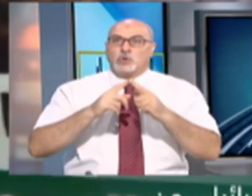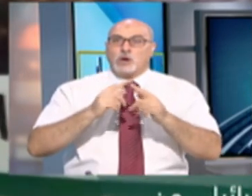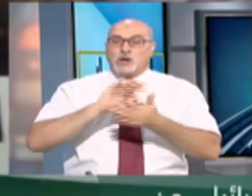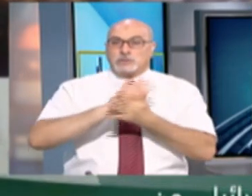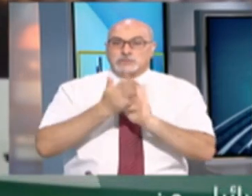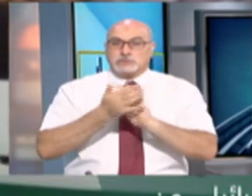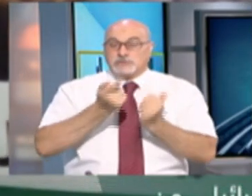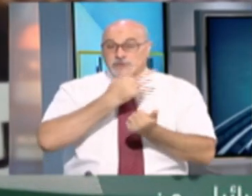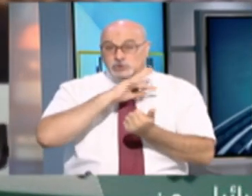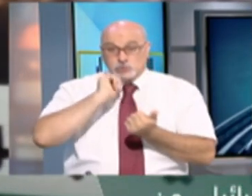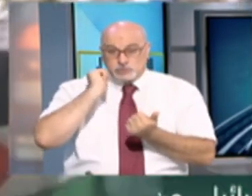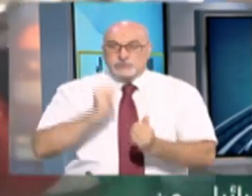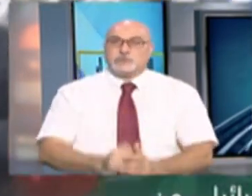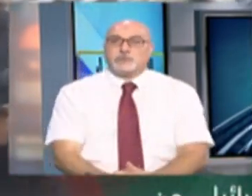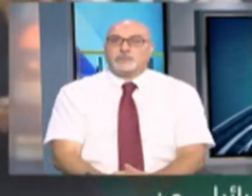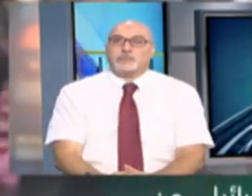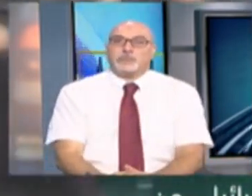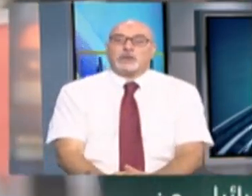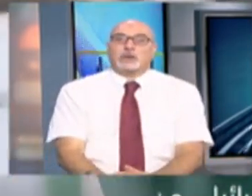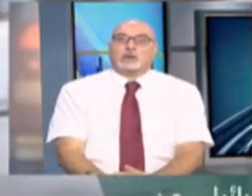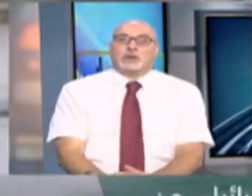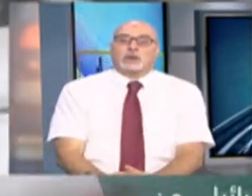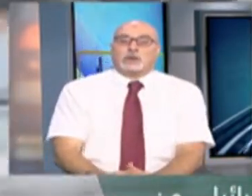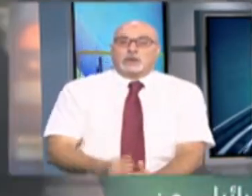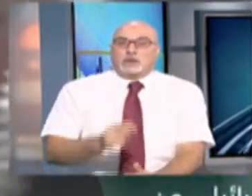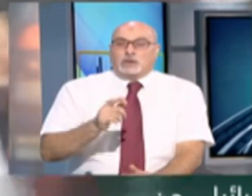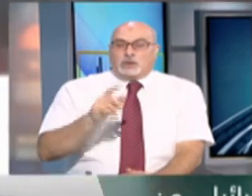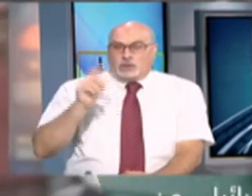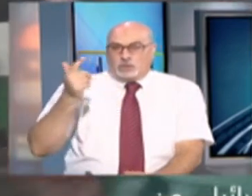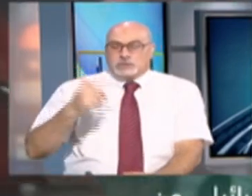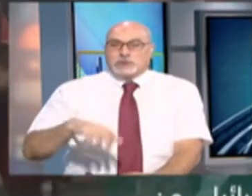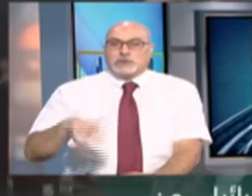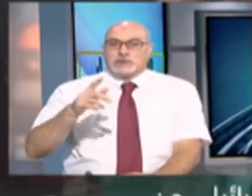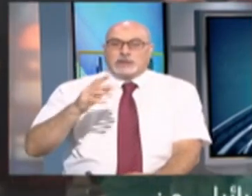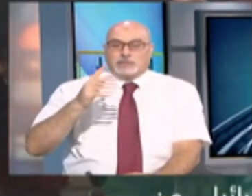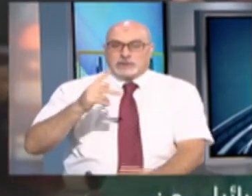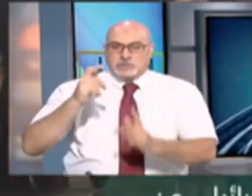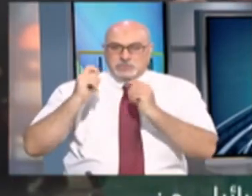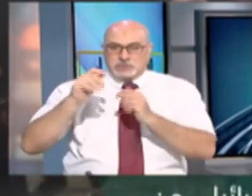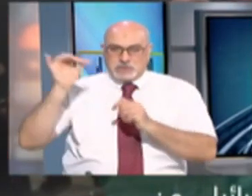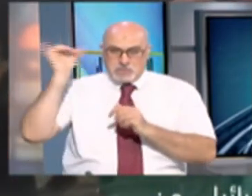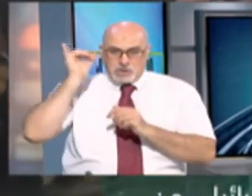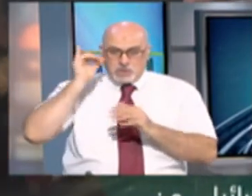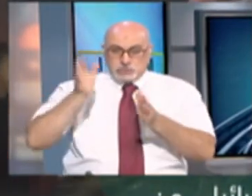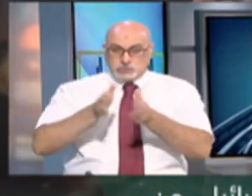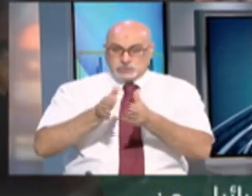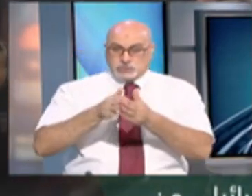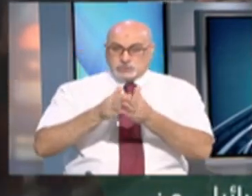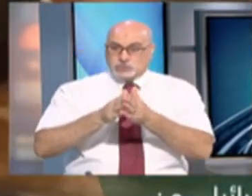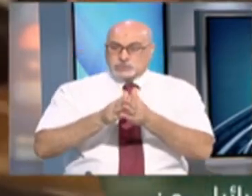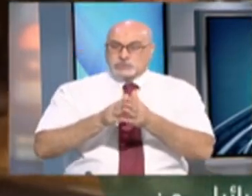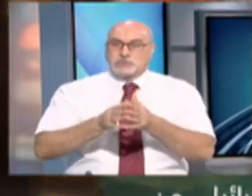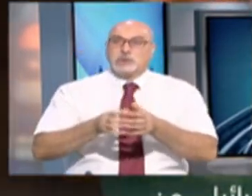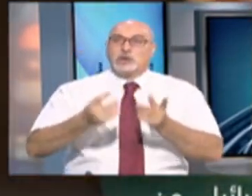الخطيرة للنظام العميل. فيما أدانت المبادرة المغربية للدعم والنصرة إصرار المسؤولين في المغرب على التمادي في